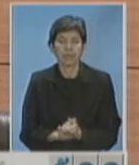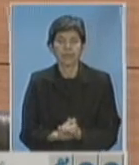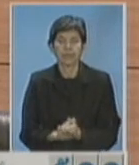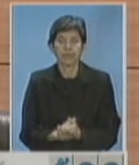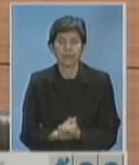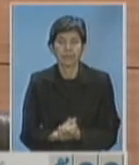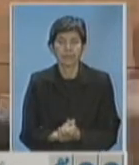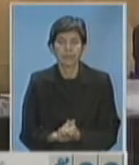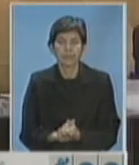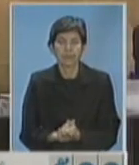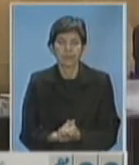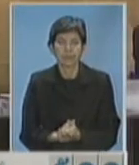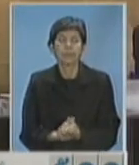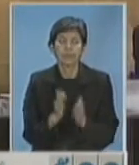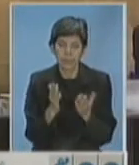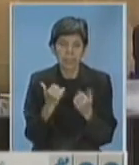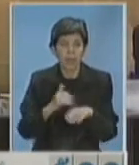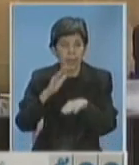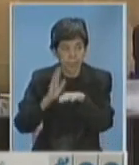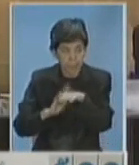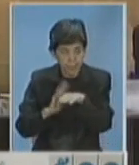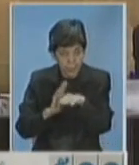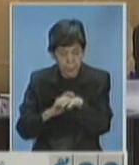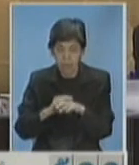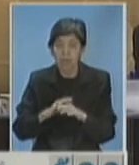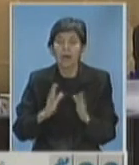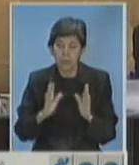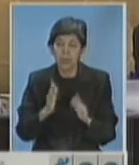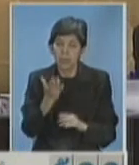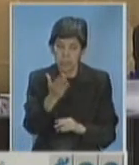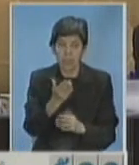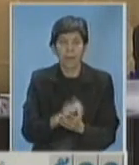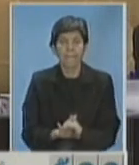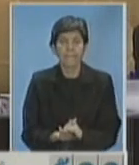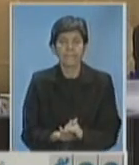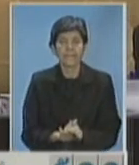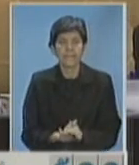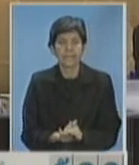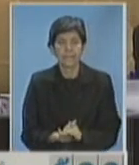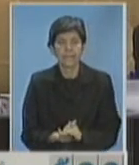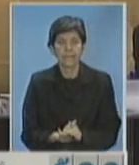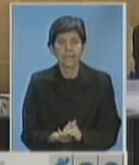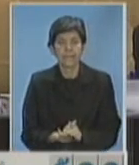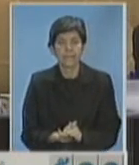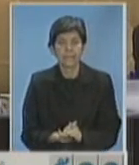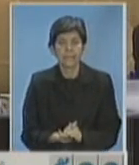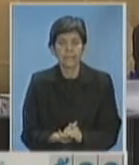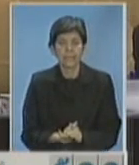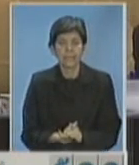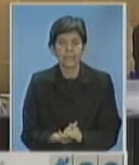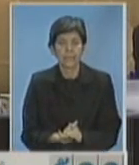าน ครับก็ถือโอกาสตักเตือนท่านก็แล้วกันจะได้จบก็เชิญท่านผ่องศรีเลยครับเชิญฮะ